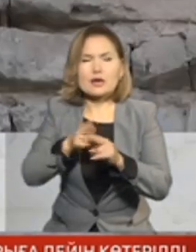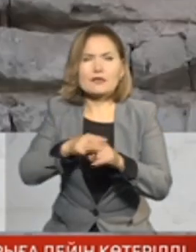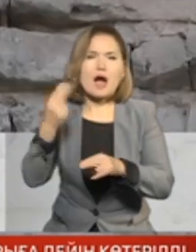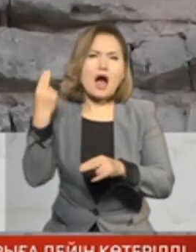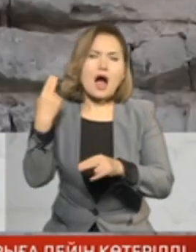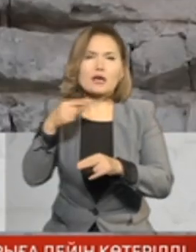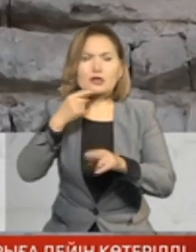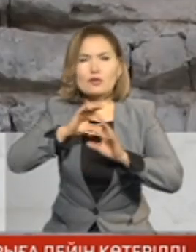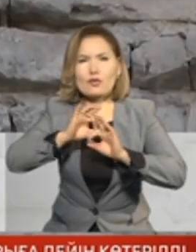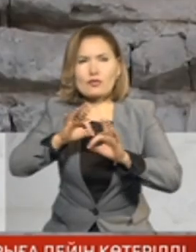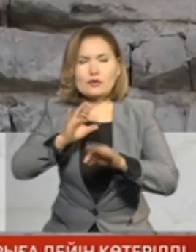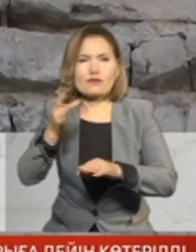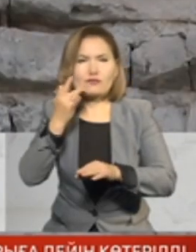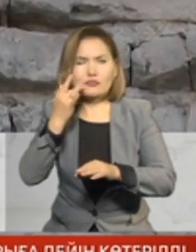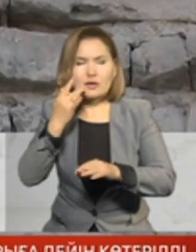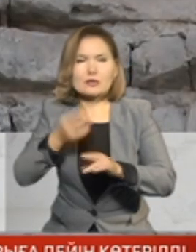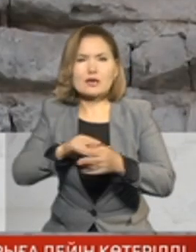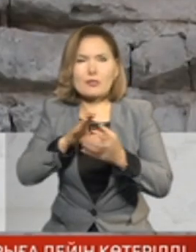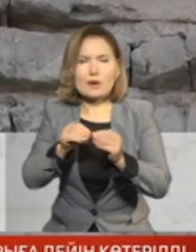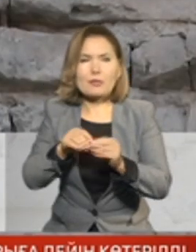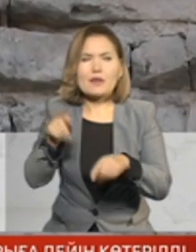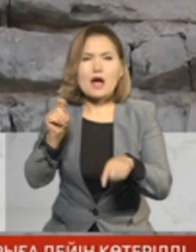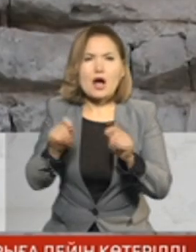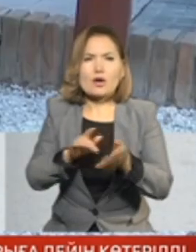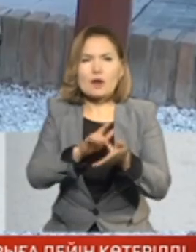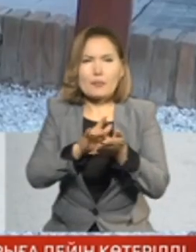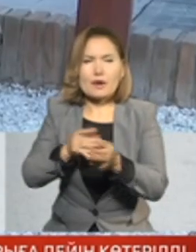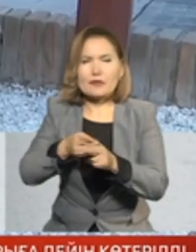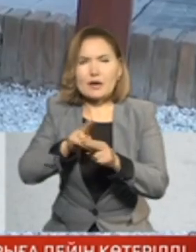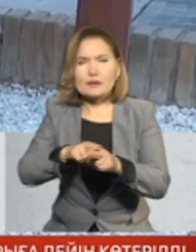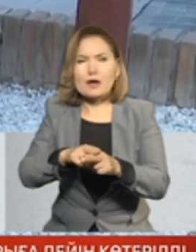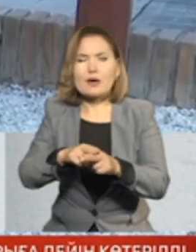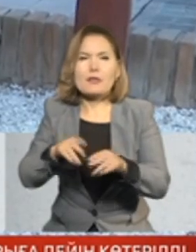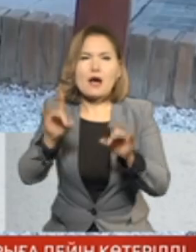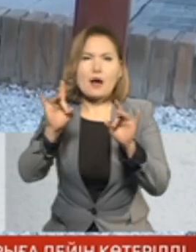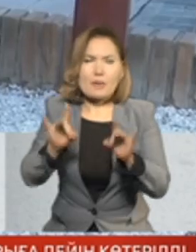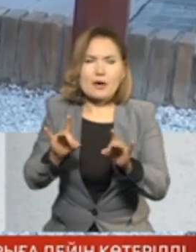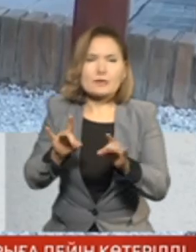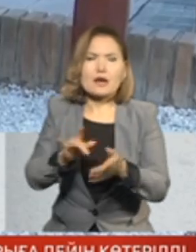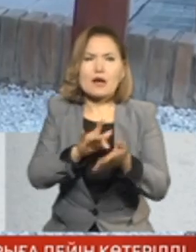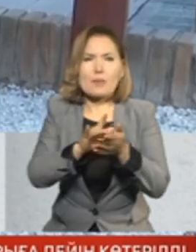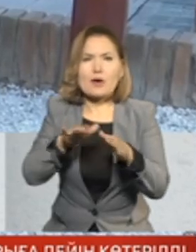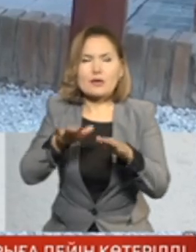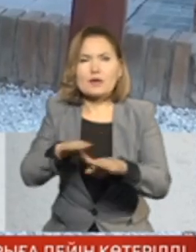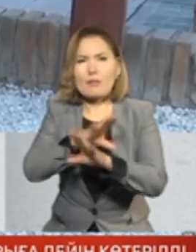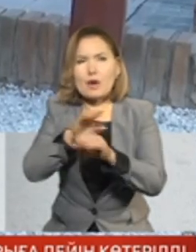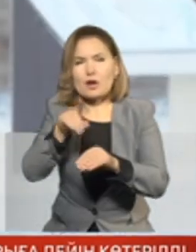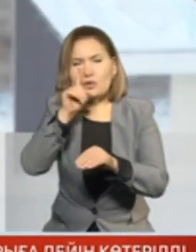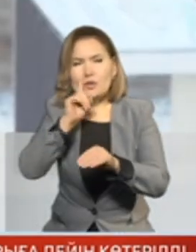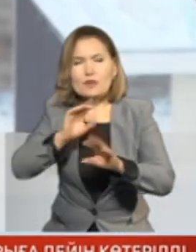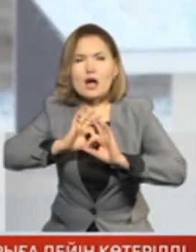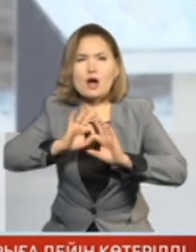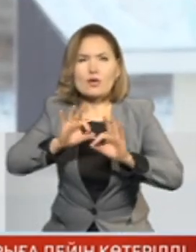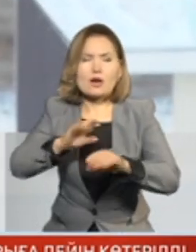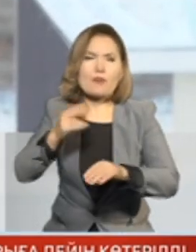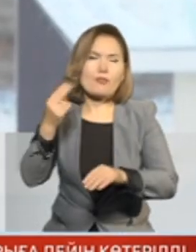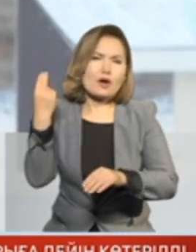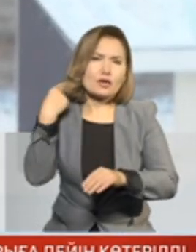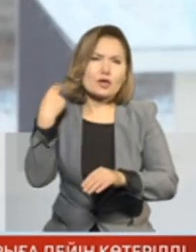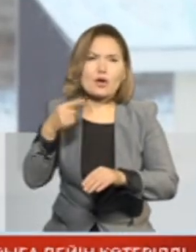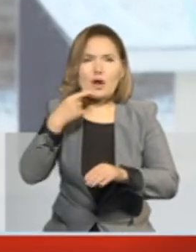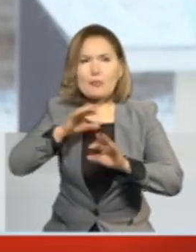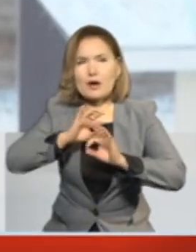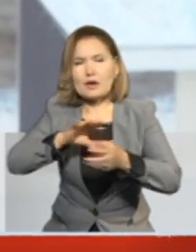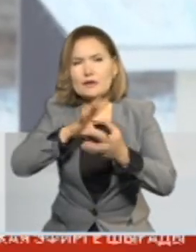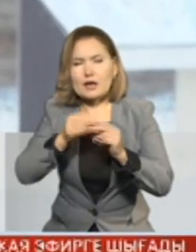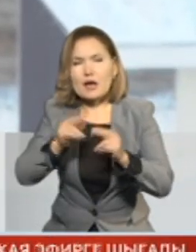келген көмегін аямаймын дейді. Саяхаттап келушілер көбіне тамақтанатын, қыдыратын орындар жайлы сұрайды. Ол тек жол көрсетіп қана